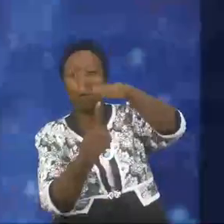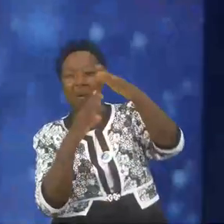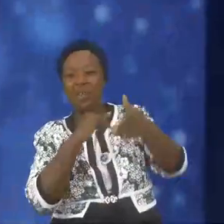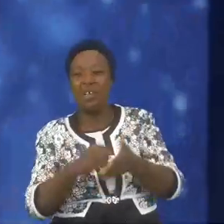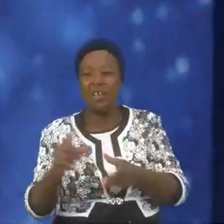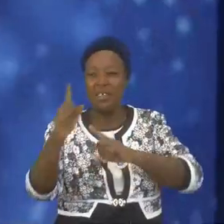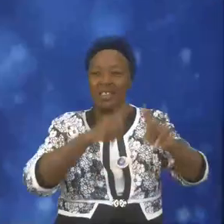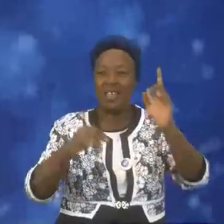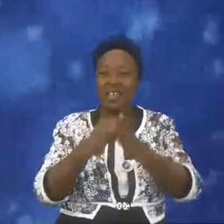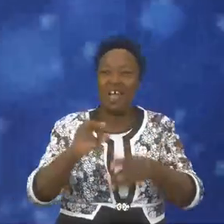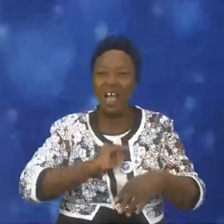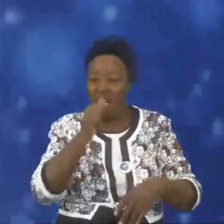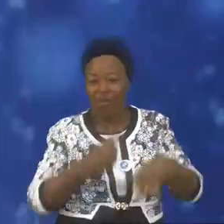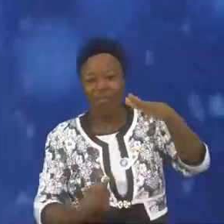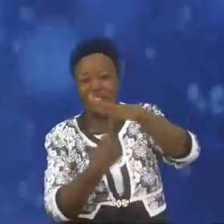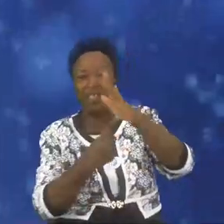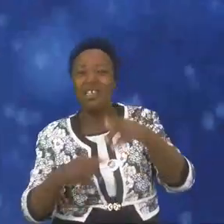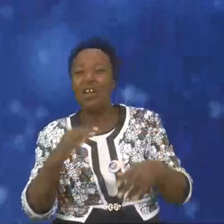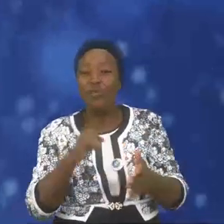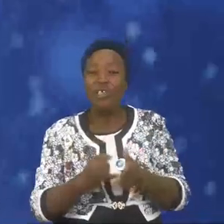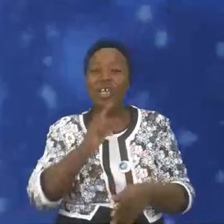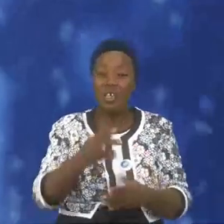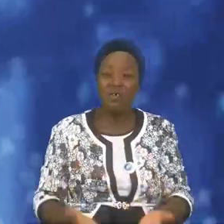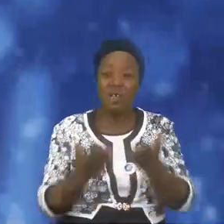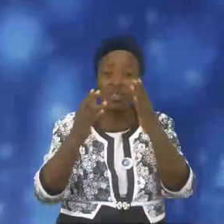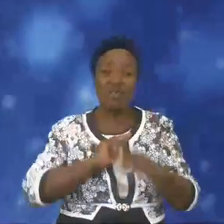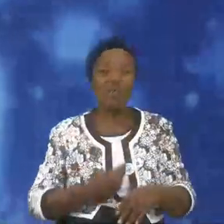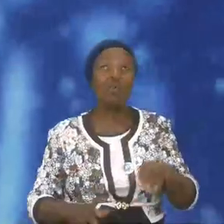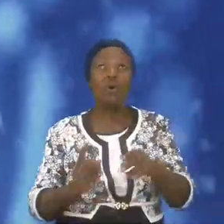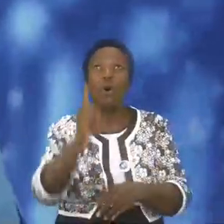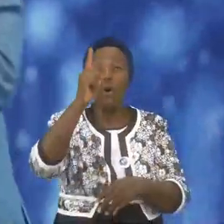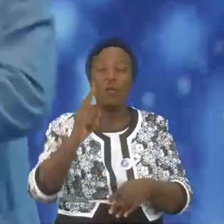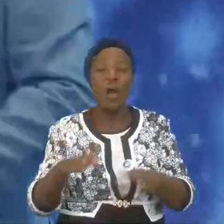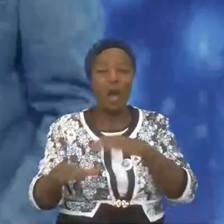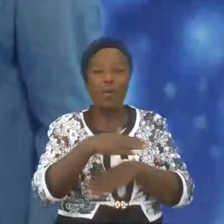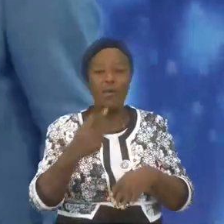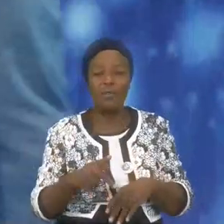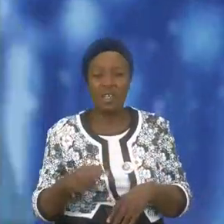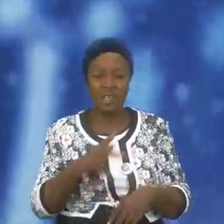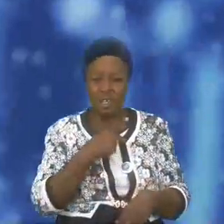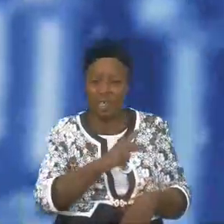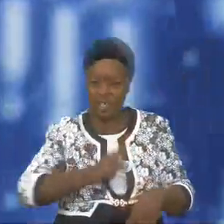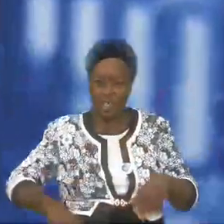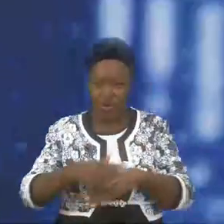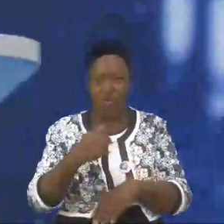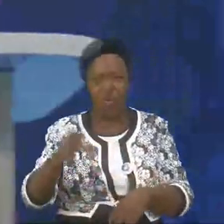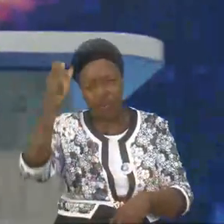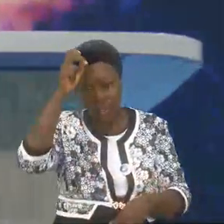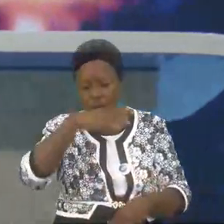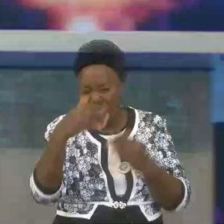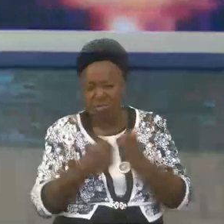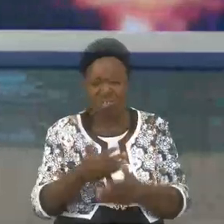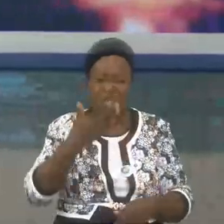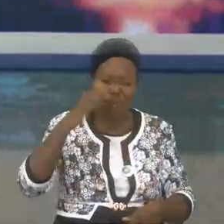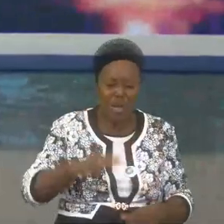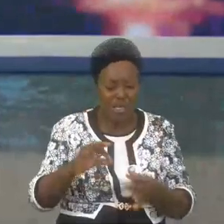au-dessus. Il nous ressuscite pour nous faire asseoir tous ces mauvais esprits,